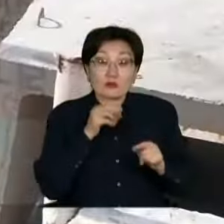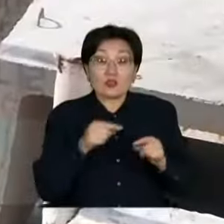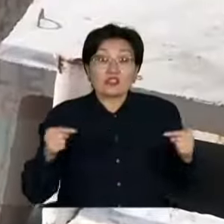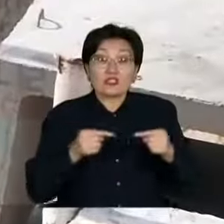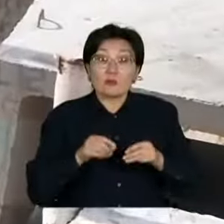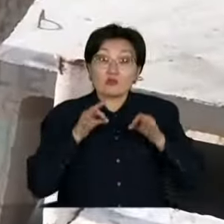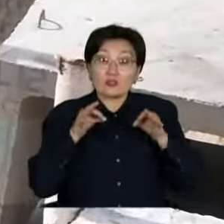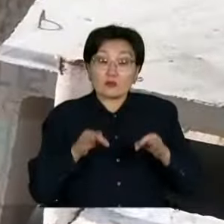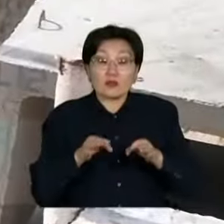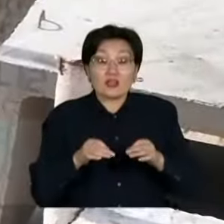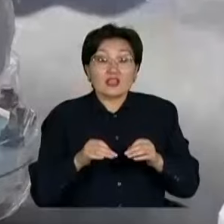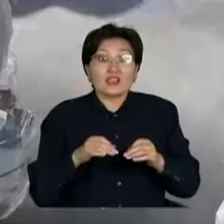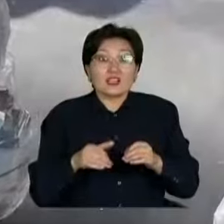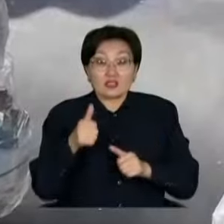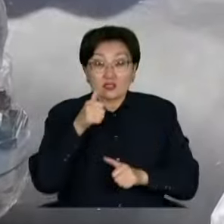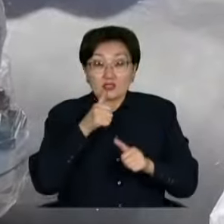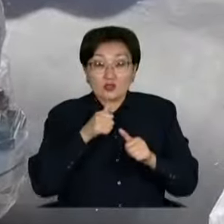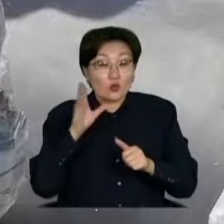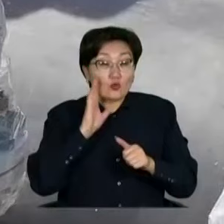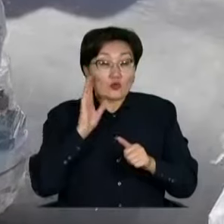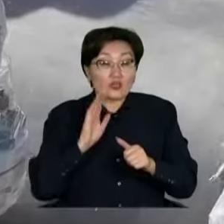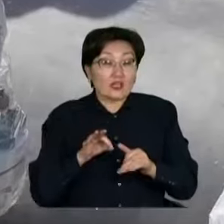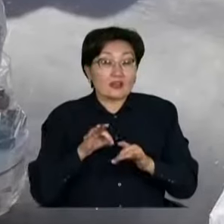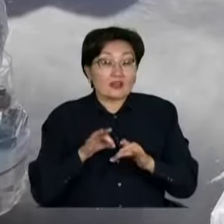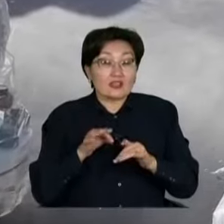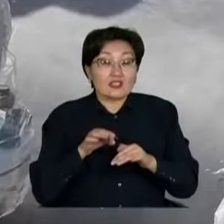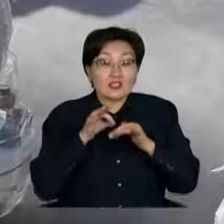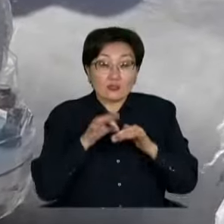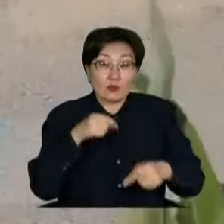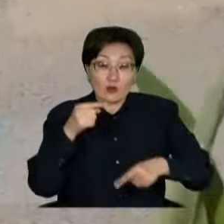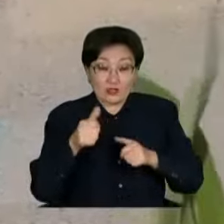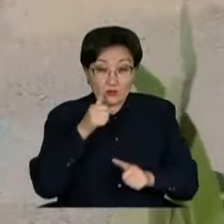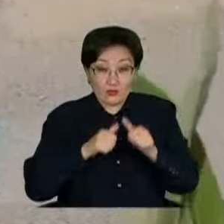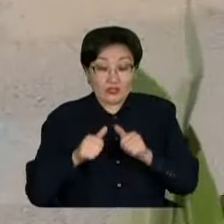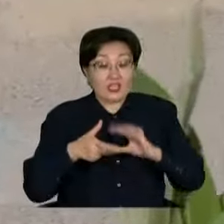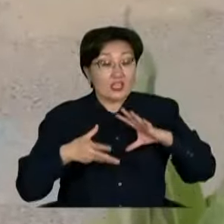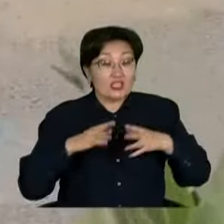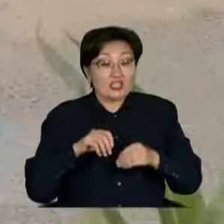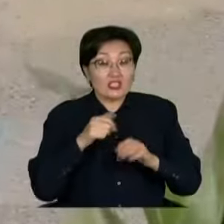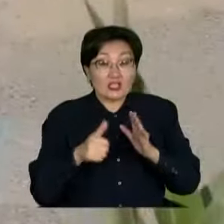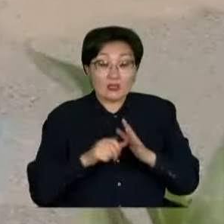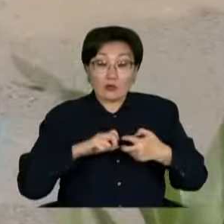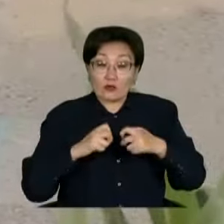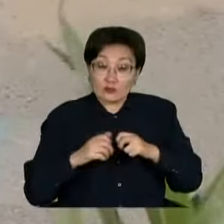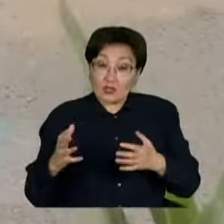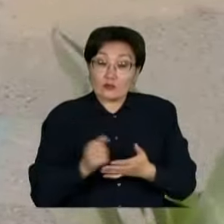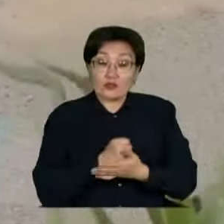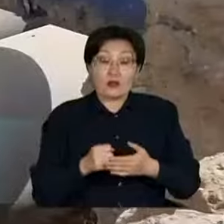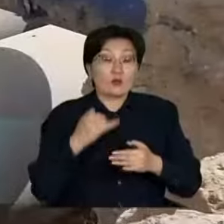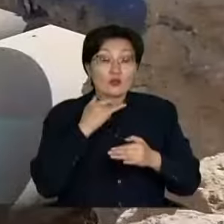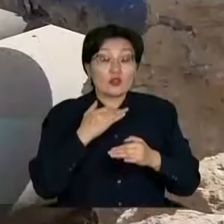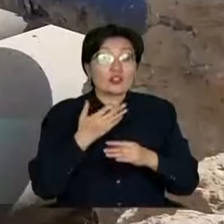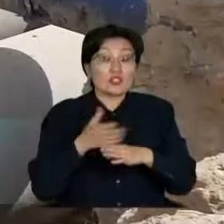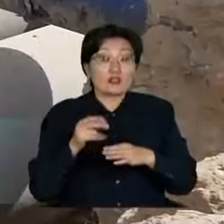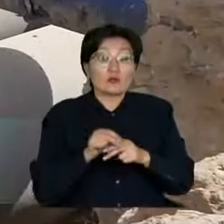нақтылай айтсақ, гидравликалық сынақтың нәтижесінде желілерден 86 ақау шыққан. Оның басым бөлігі жөнделді. Құбырдың бойындағы